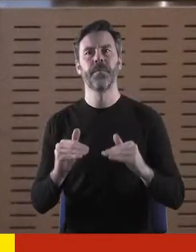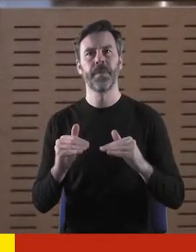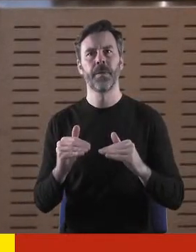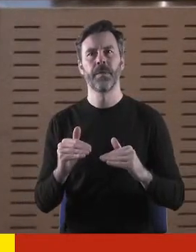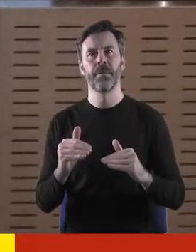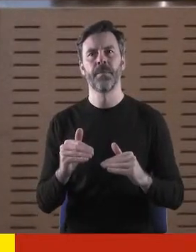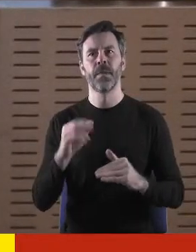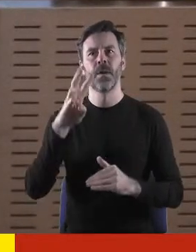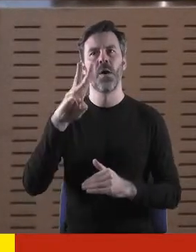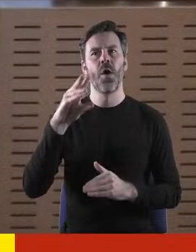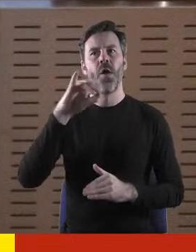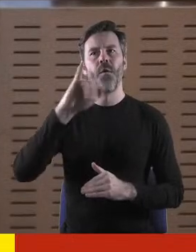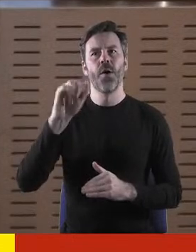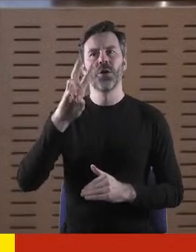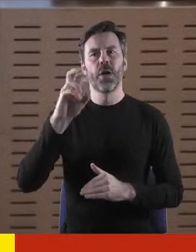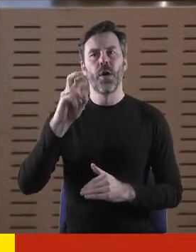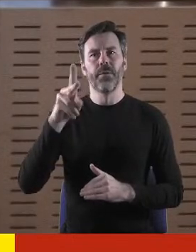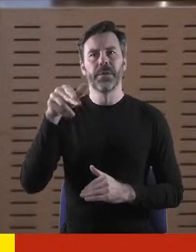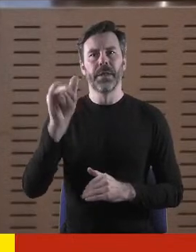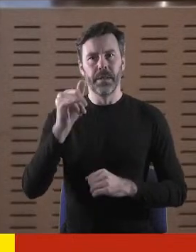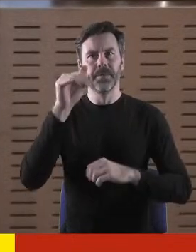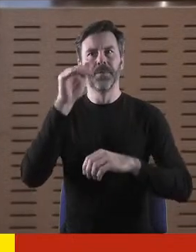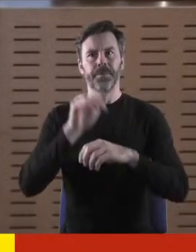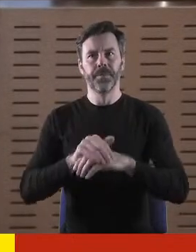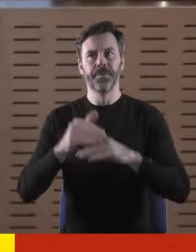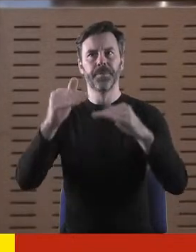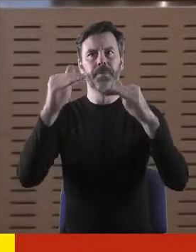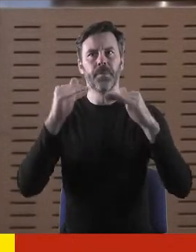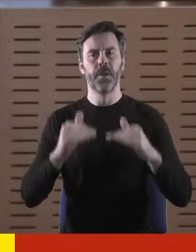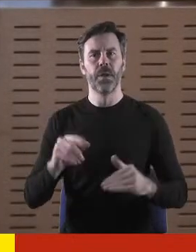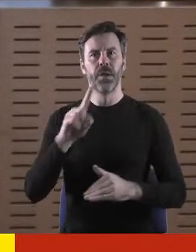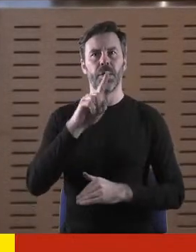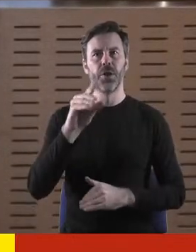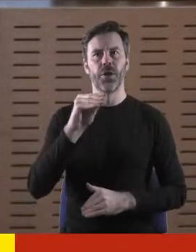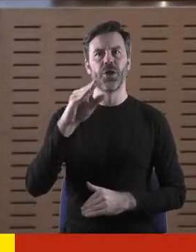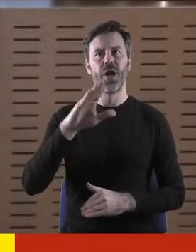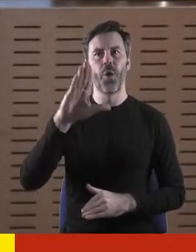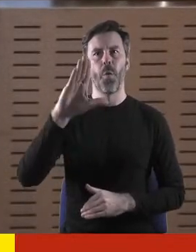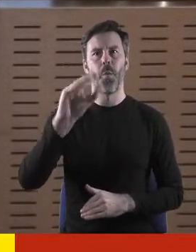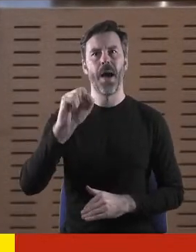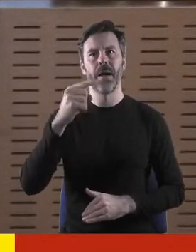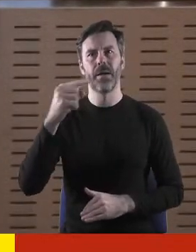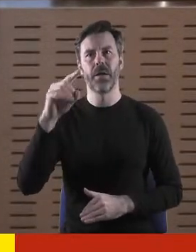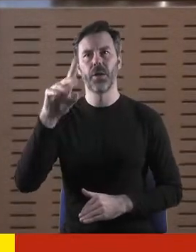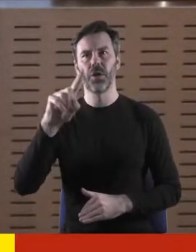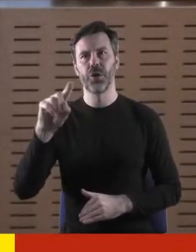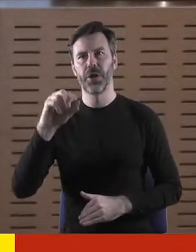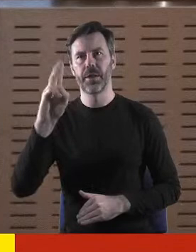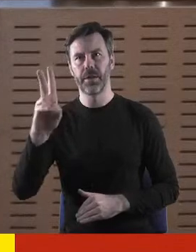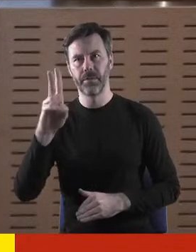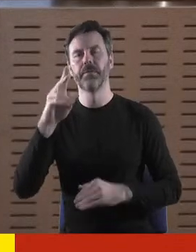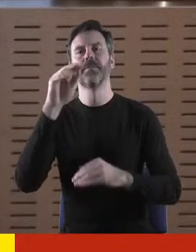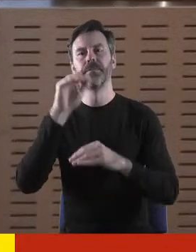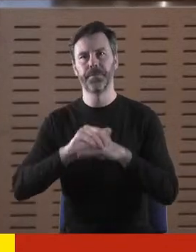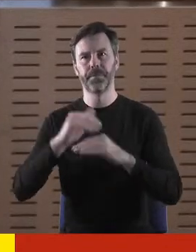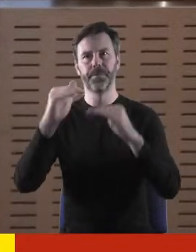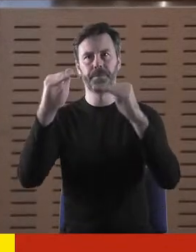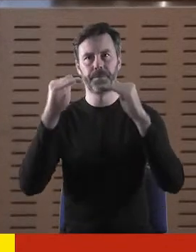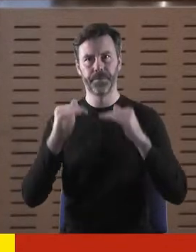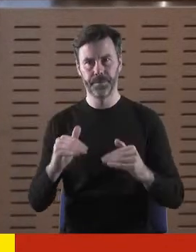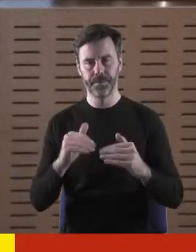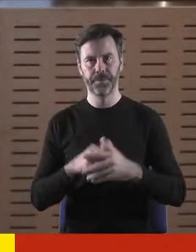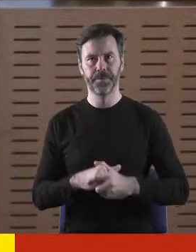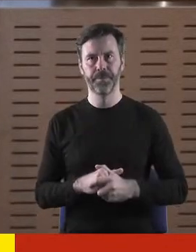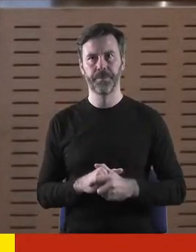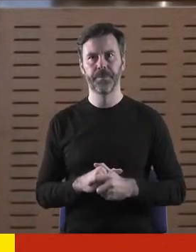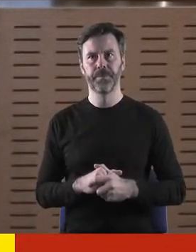Wojciechowski. Jestem za. Pani radna Jolanta Ziembak-Zik. Jestem za. Dziękuję. Pan radny,